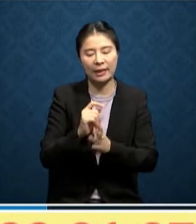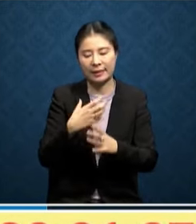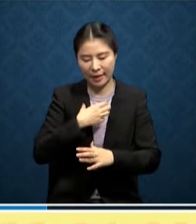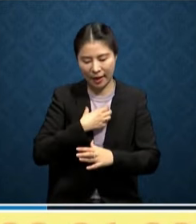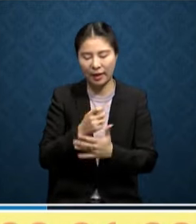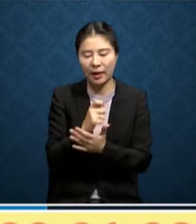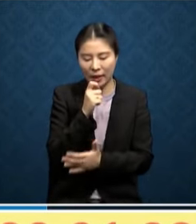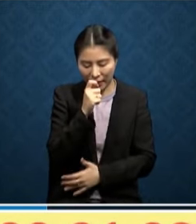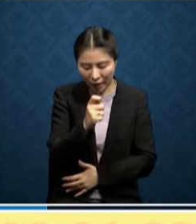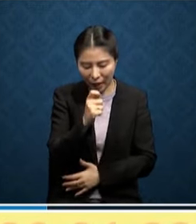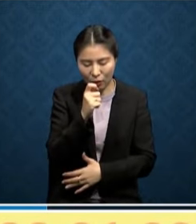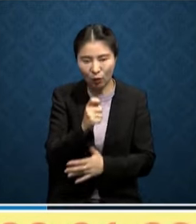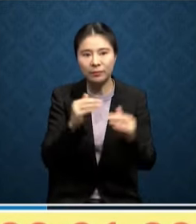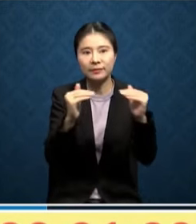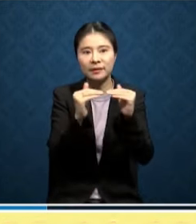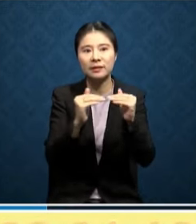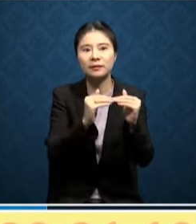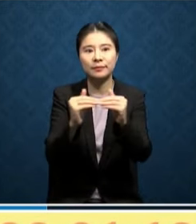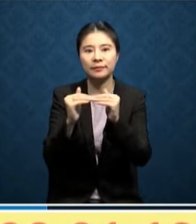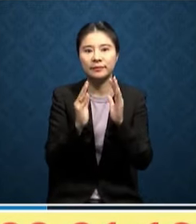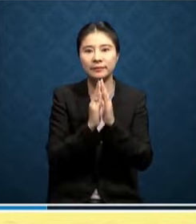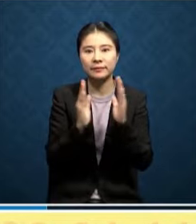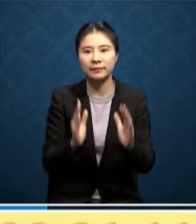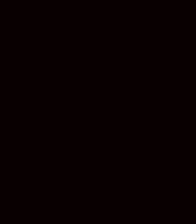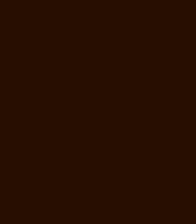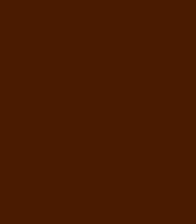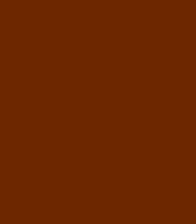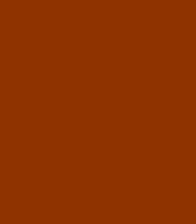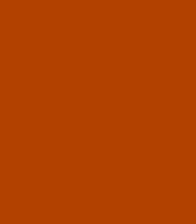บาทหน้าที่และหยาบละเมิดสิทธิของเราด้วยครับขอบคุณ